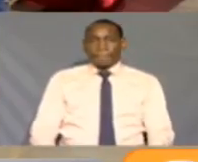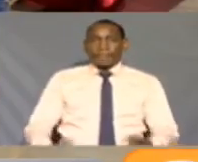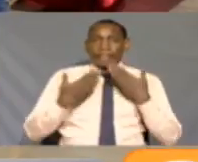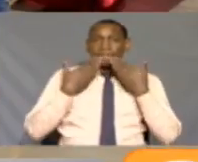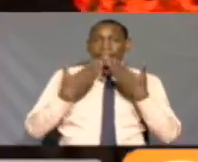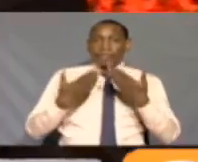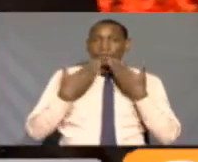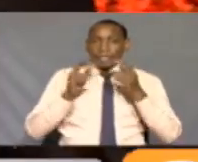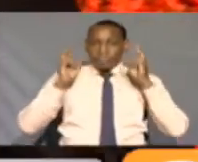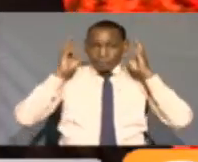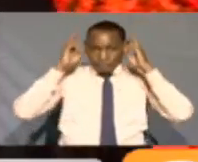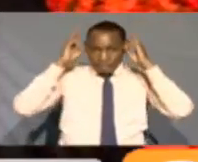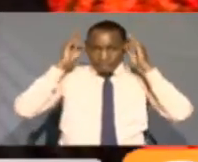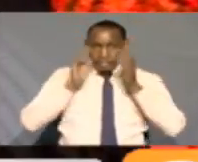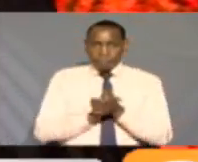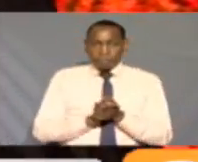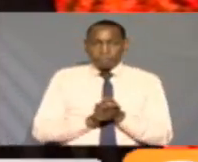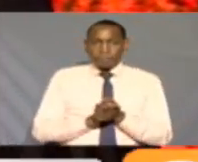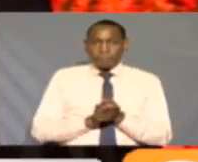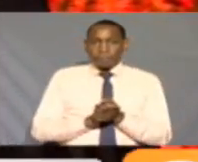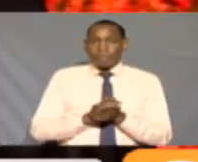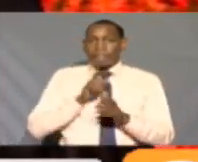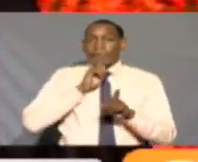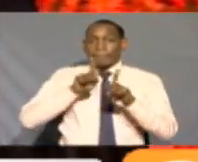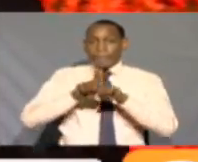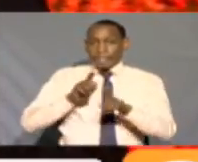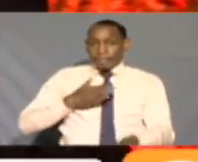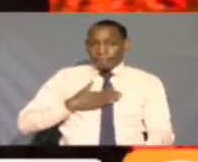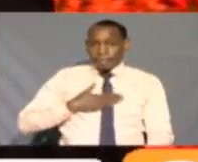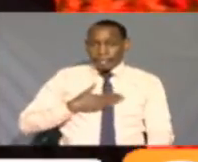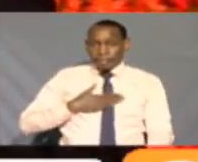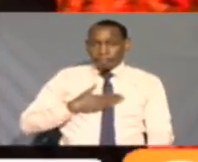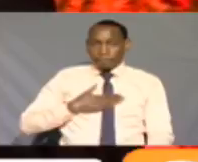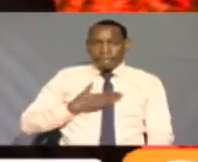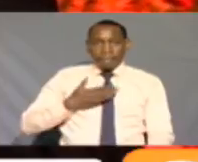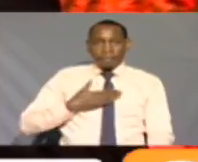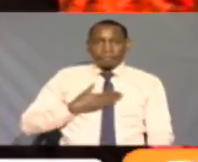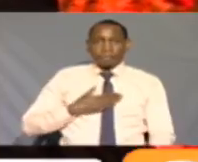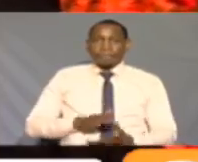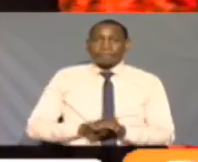Mashirima. Kakangu, jawabu sina.